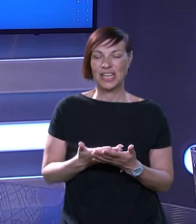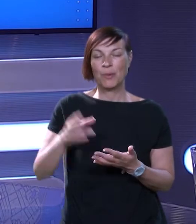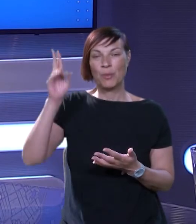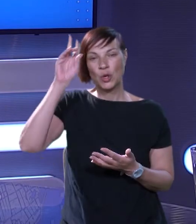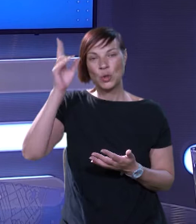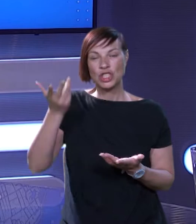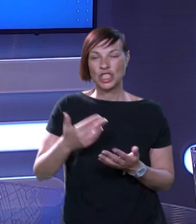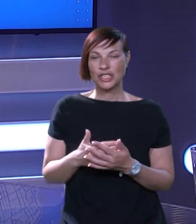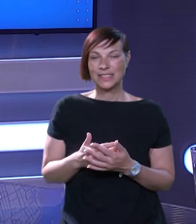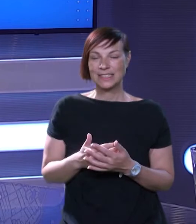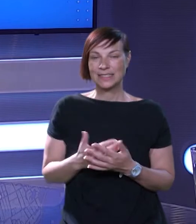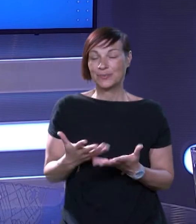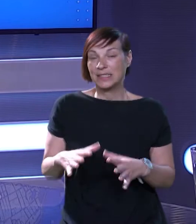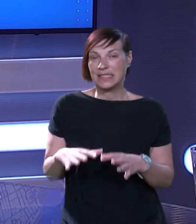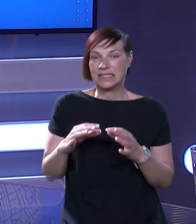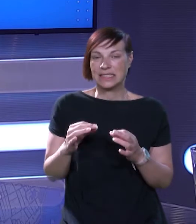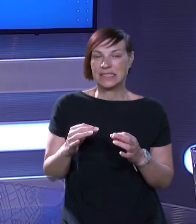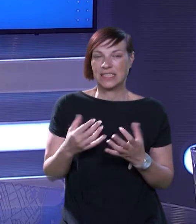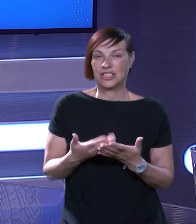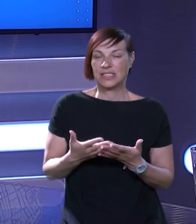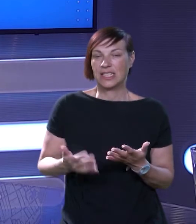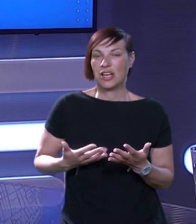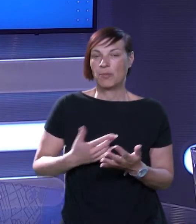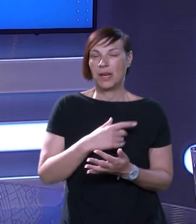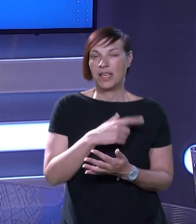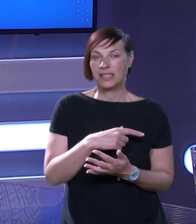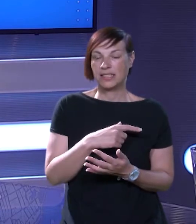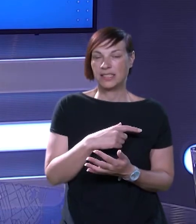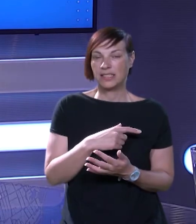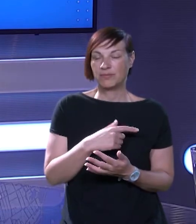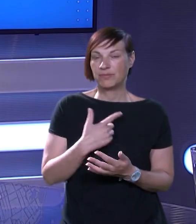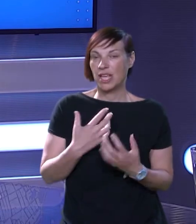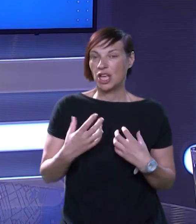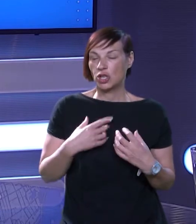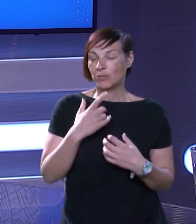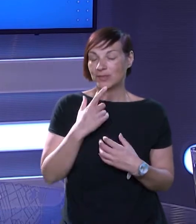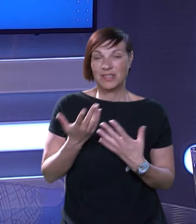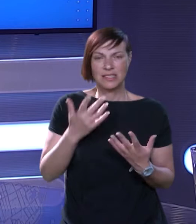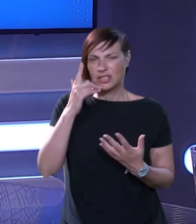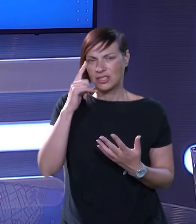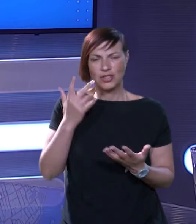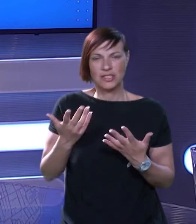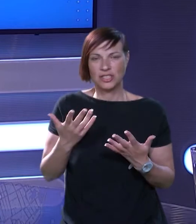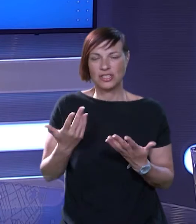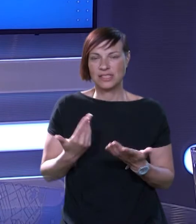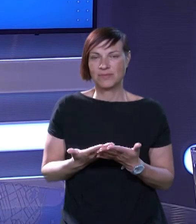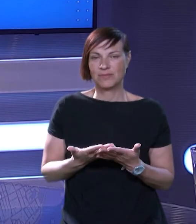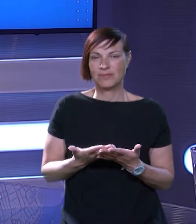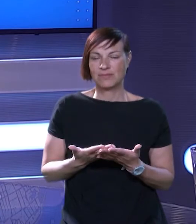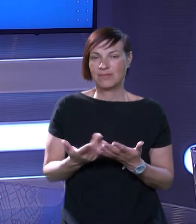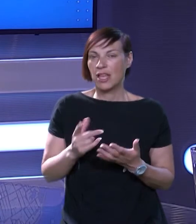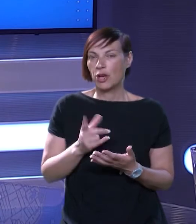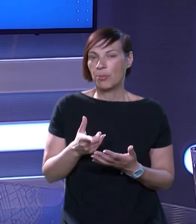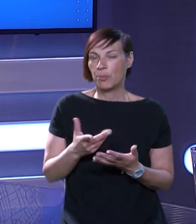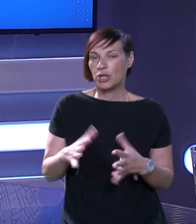odlična varijanta da se snađu. Jer ti kao mlad glumac u stvari ni ne znaš tko si i što si. Ti se tek negdje